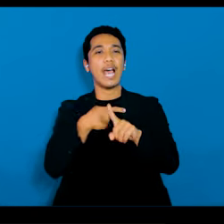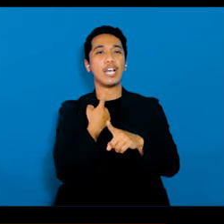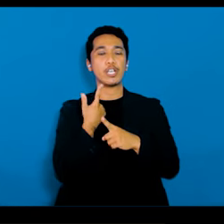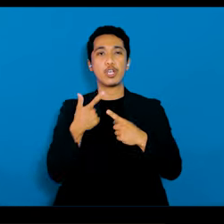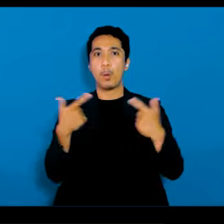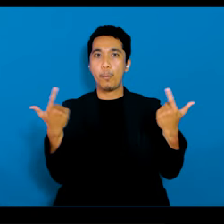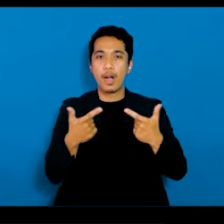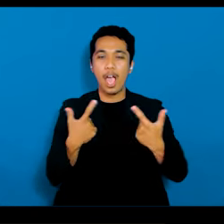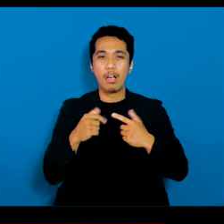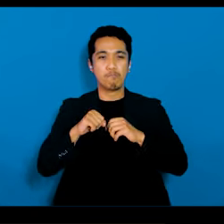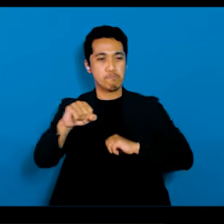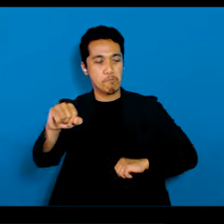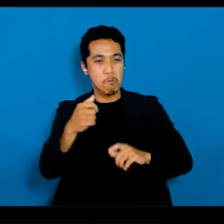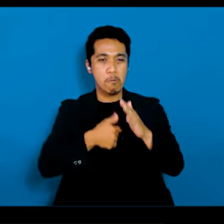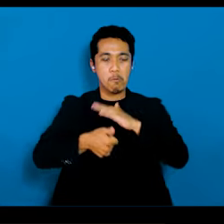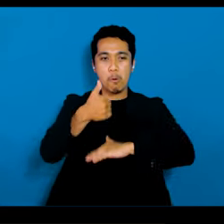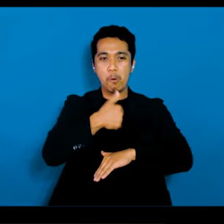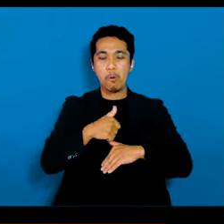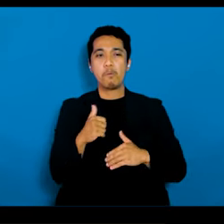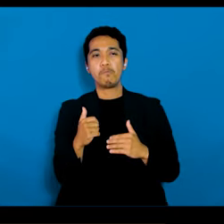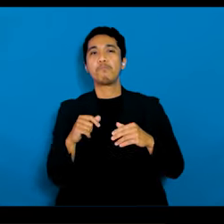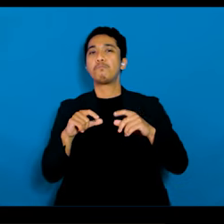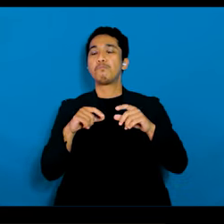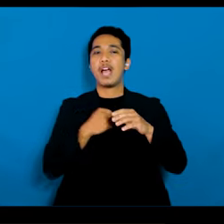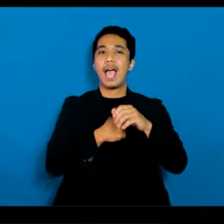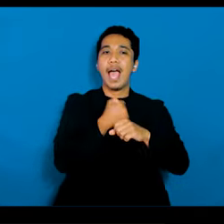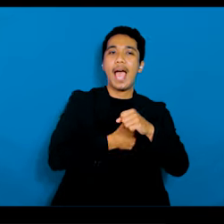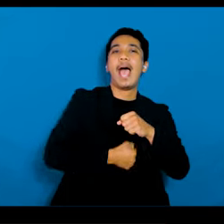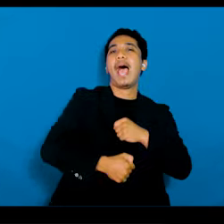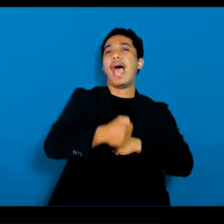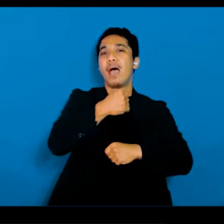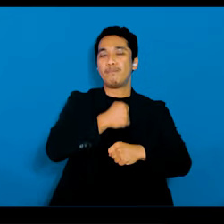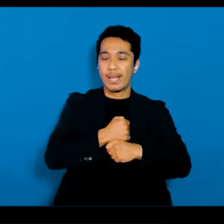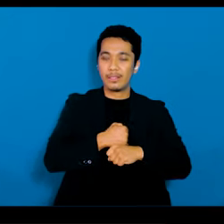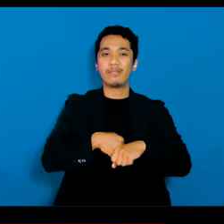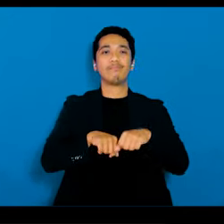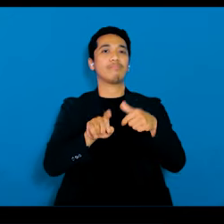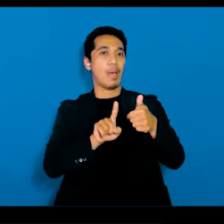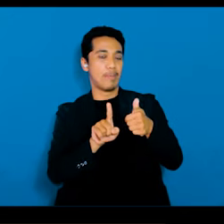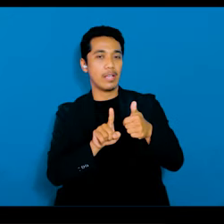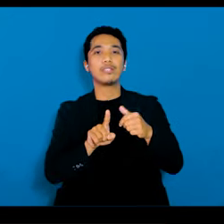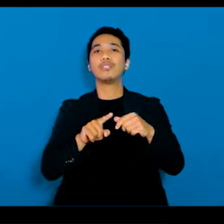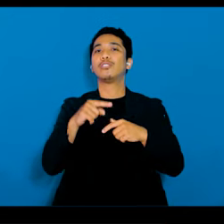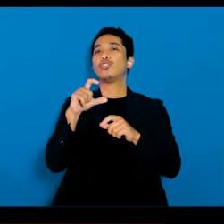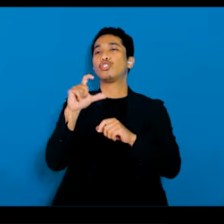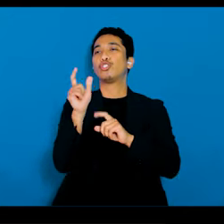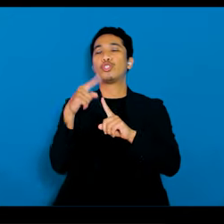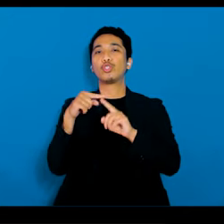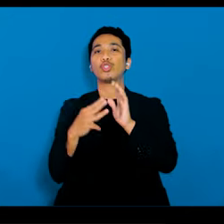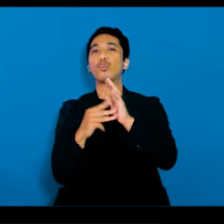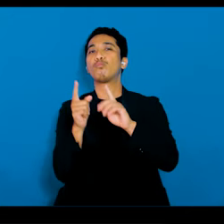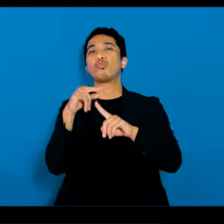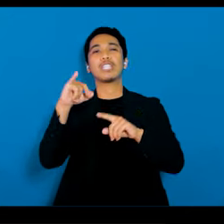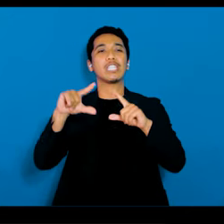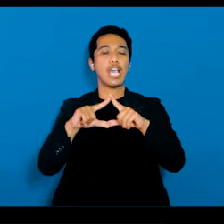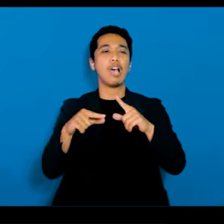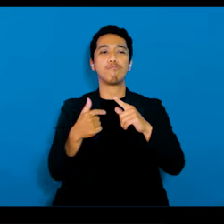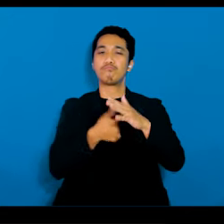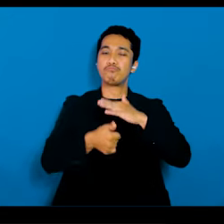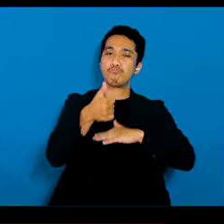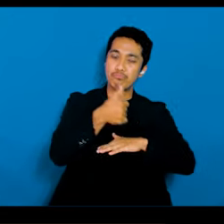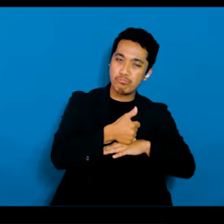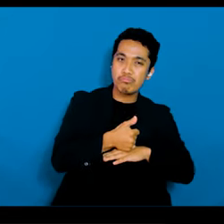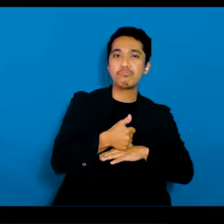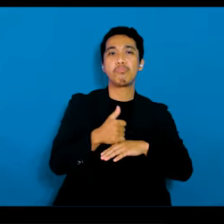perang dari Aceh. Ini abad ke-16. Nah, kemudian Cut Mutia 1870, ini juga